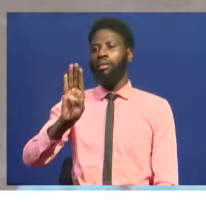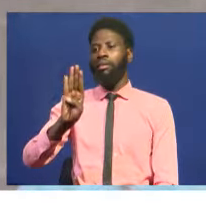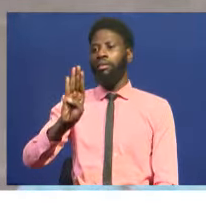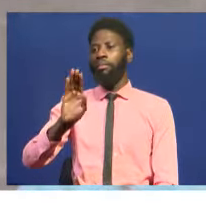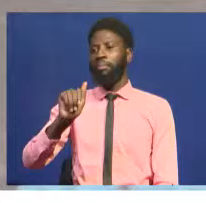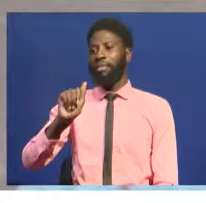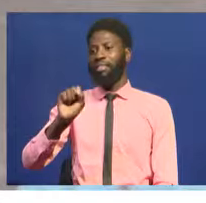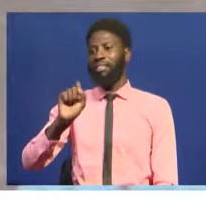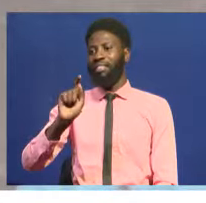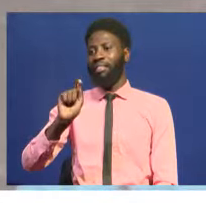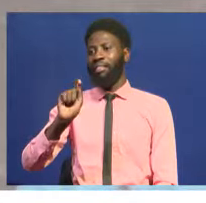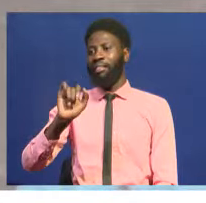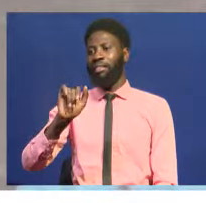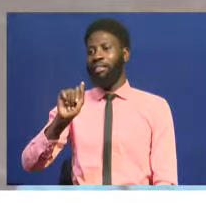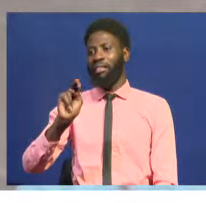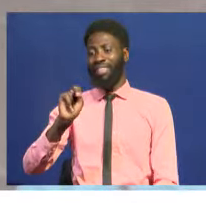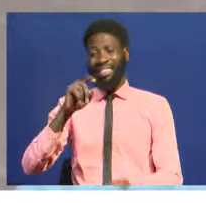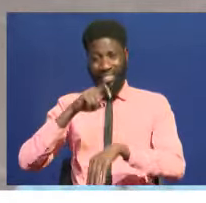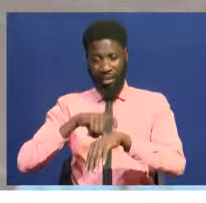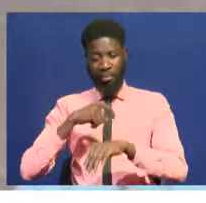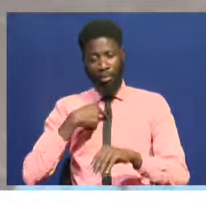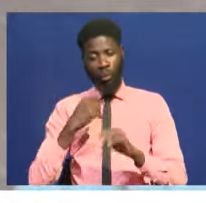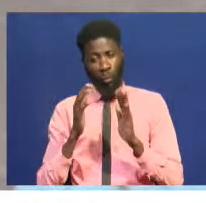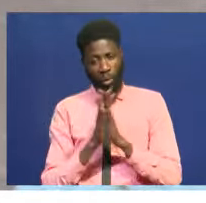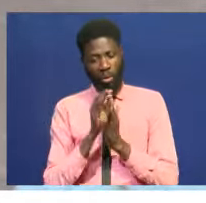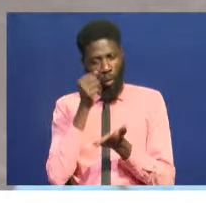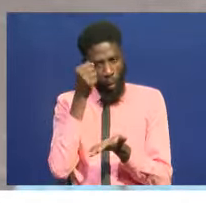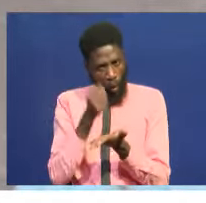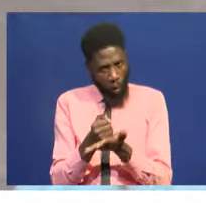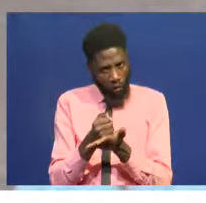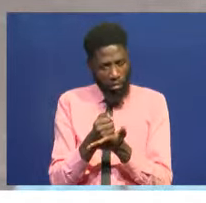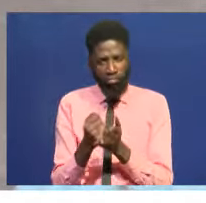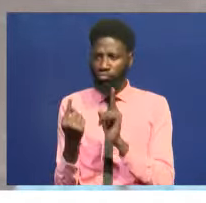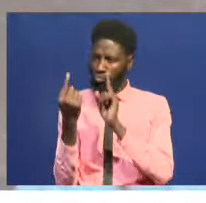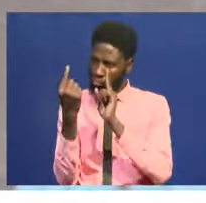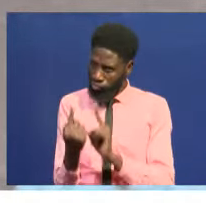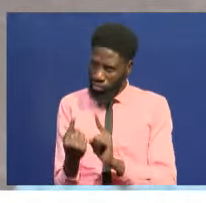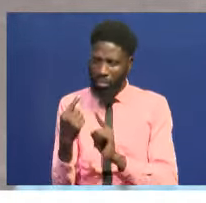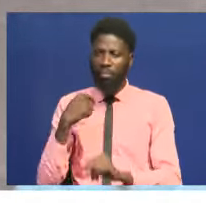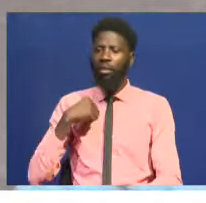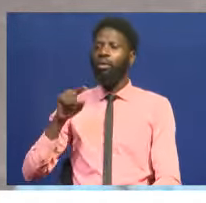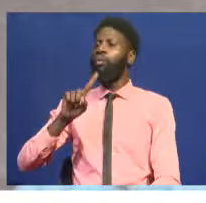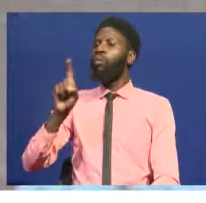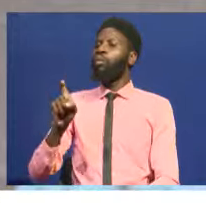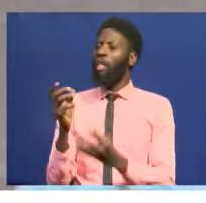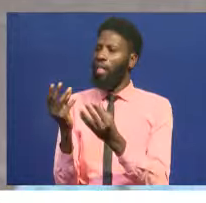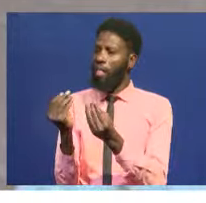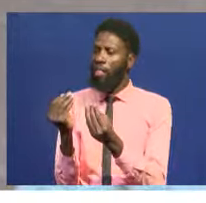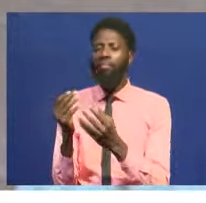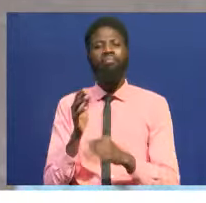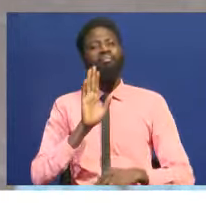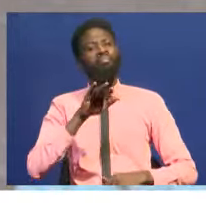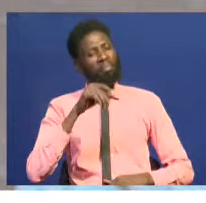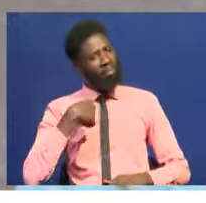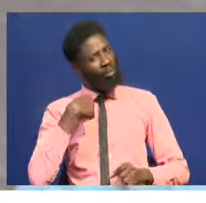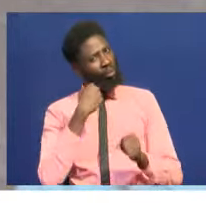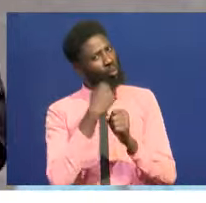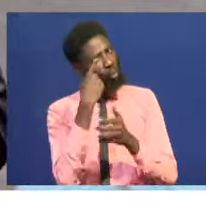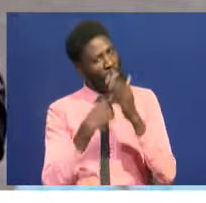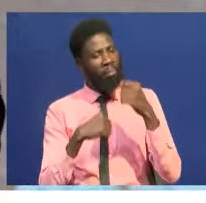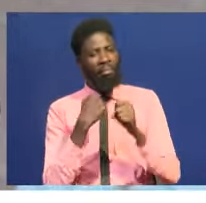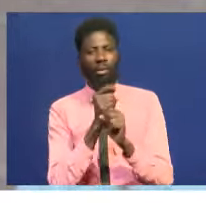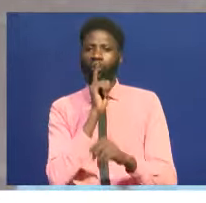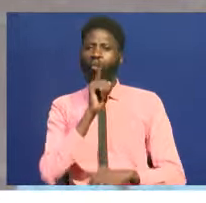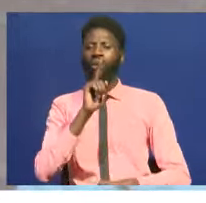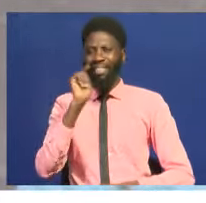office, I asked him a simple question: what do I do so that Kenya is not banned? And